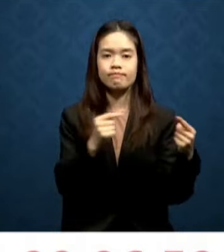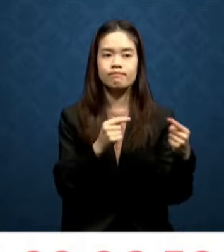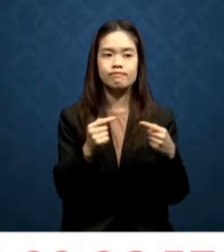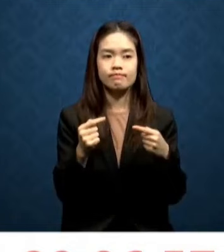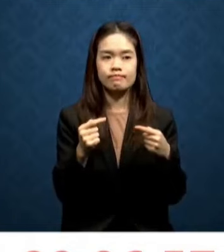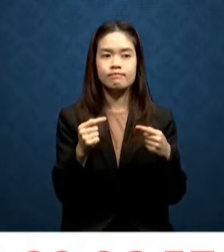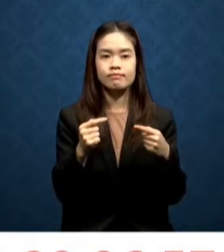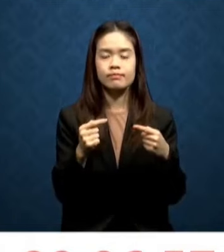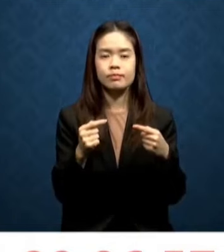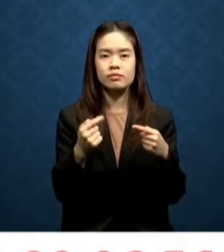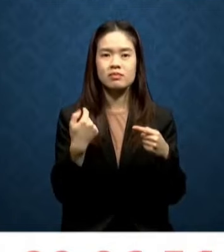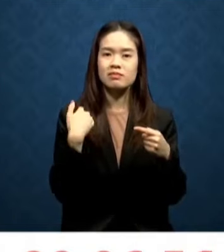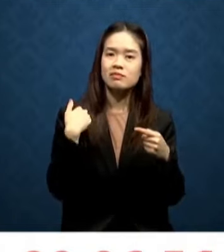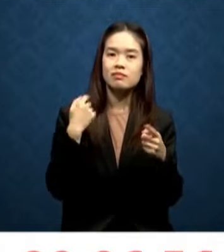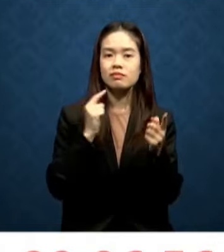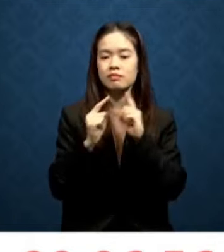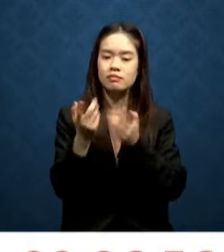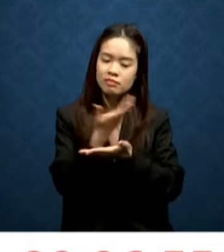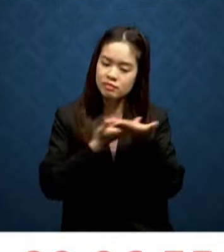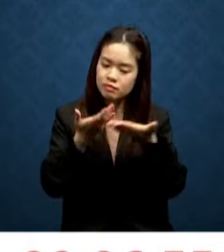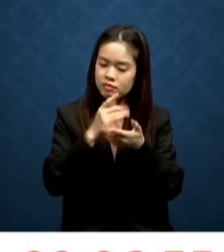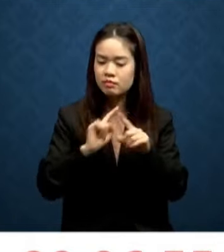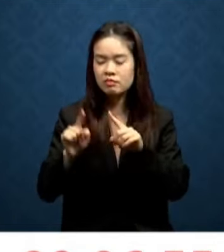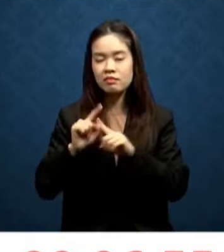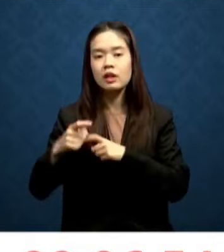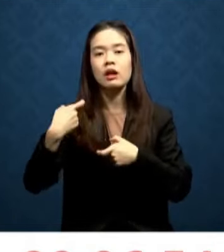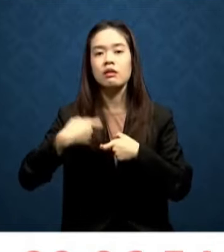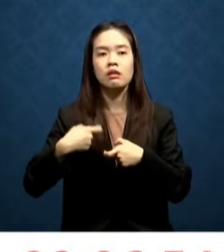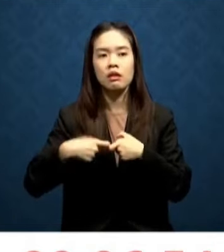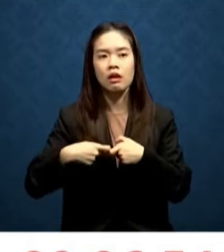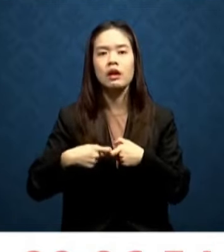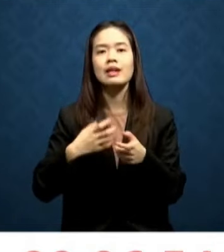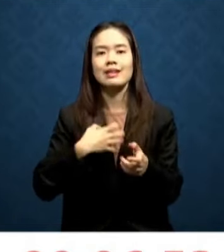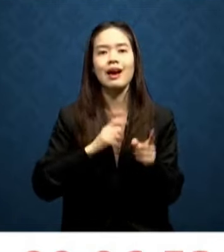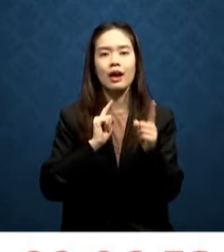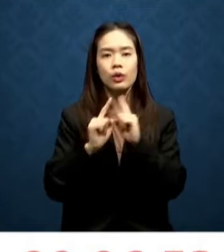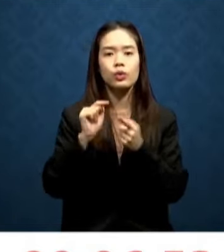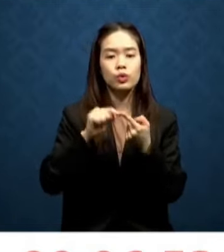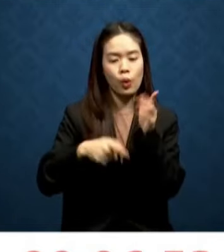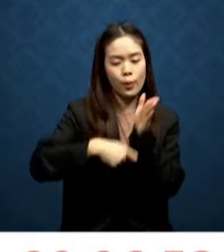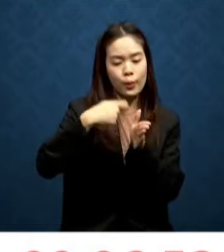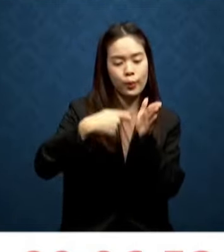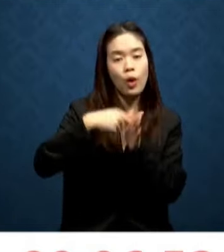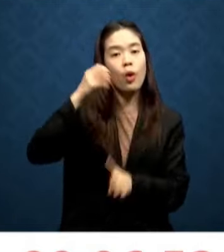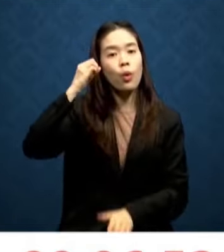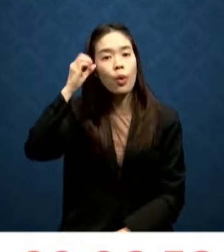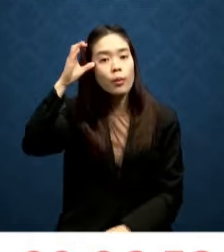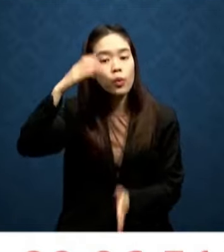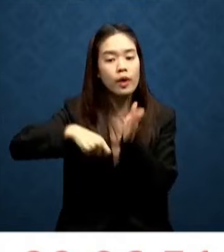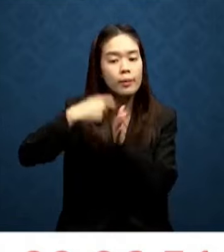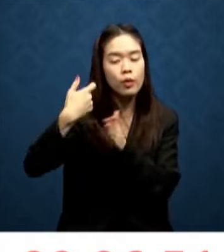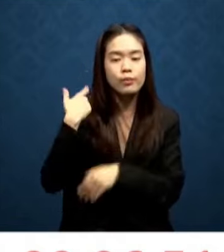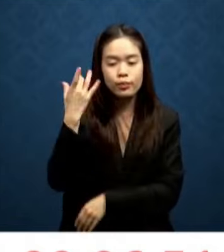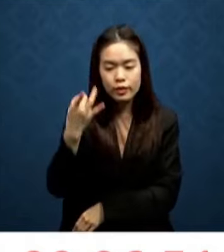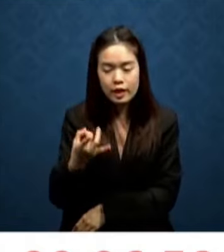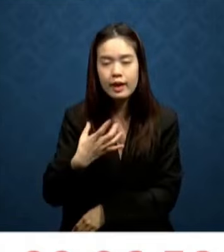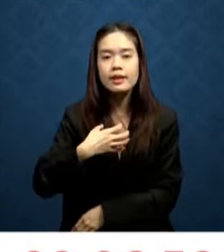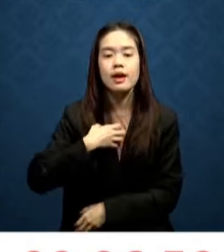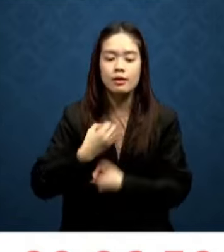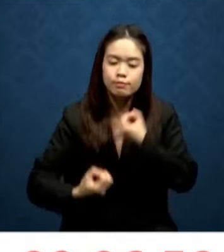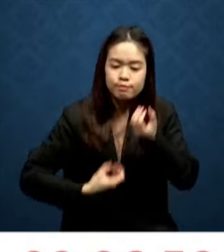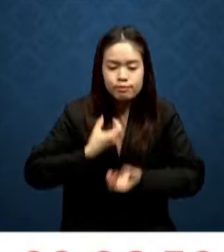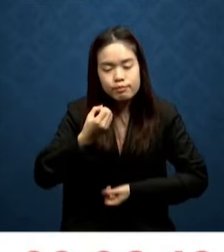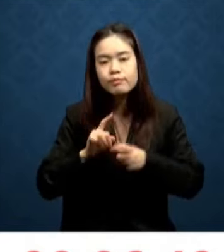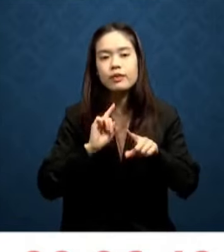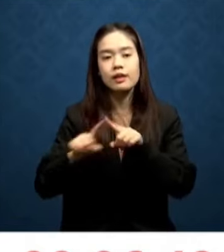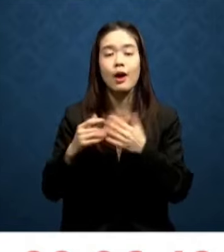ก็ต่อสู้กันน่าจะต่อสู้ทางด้านเหตุและผลแล้วก็ทางปัญญามากกว่าฉะนั้นวันนี้ก็เลยเปลี่ยนใจจากวันก่